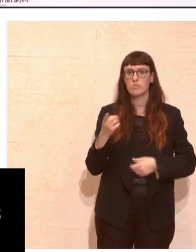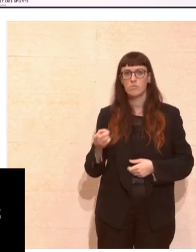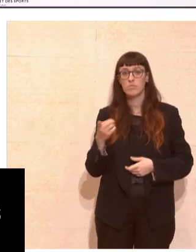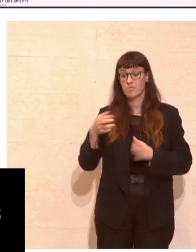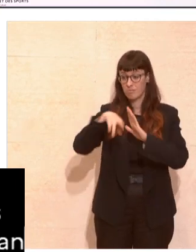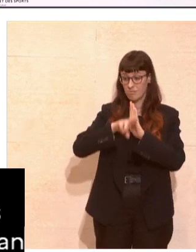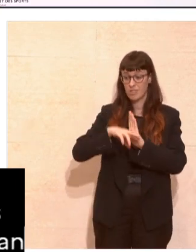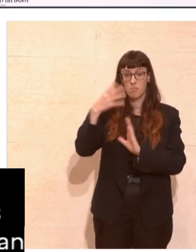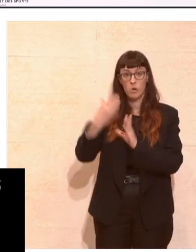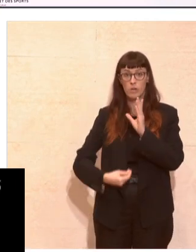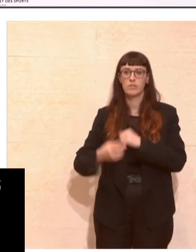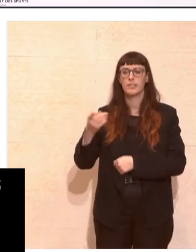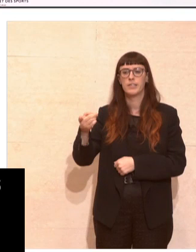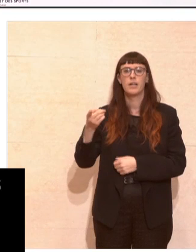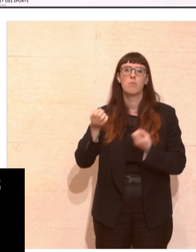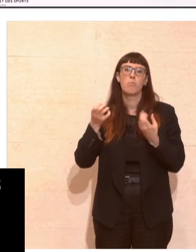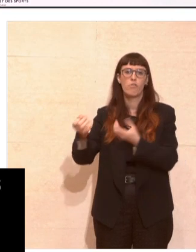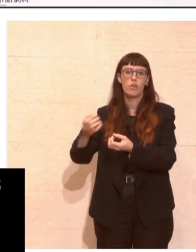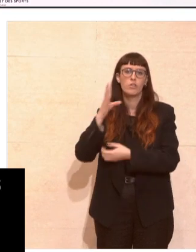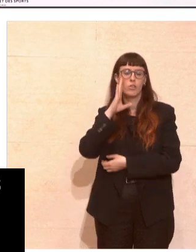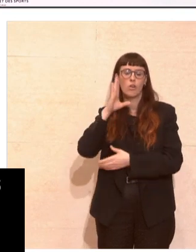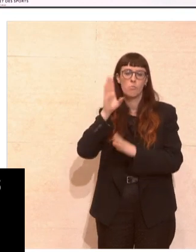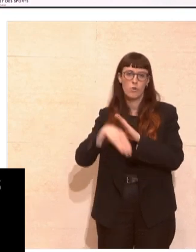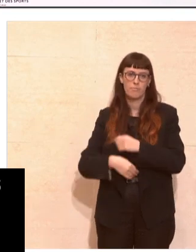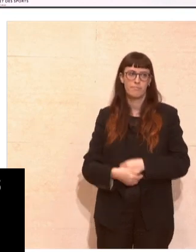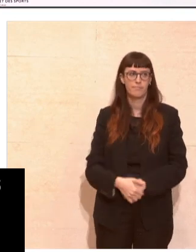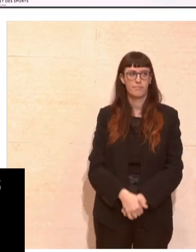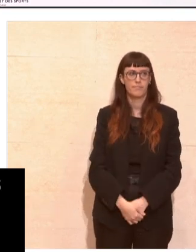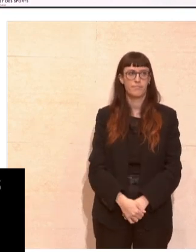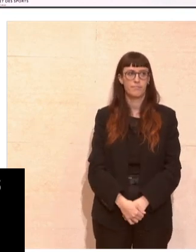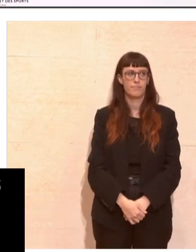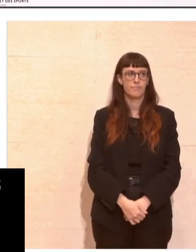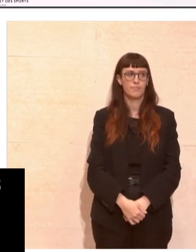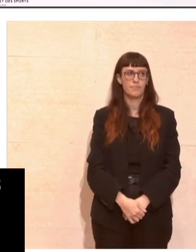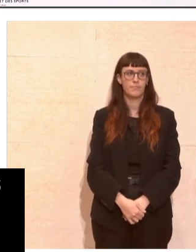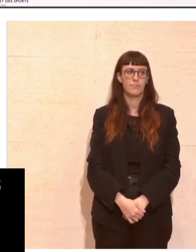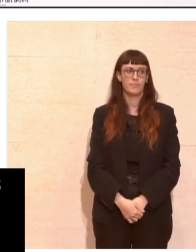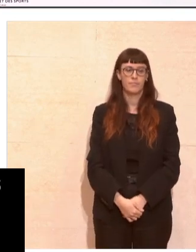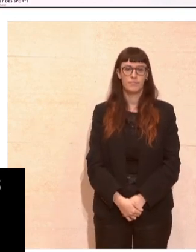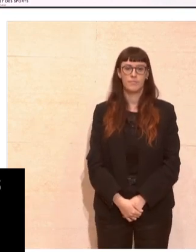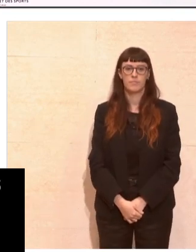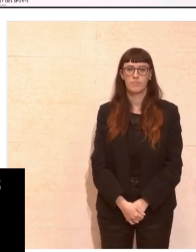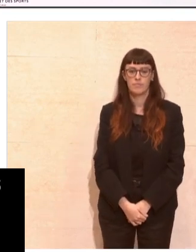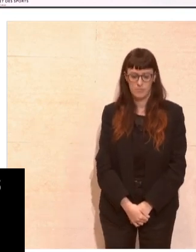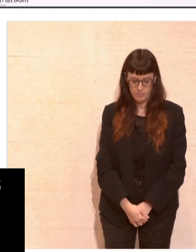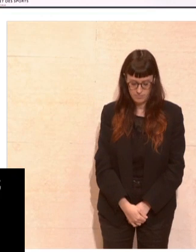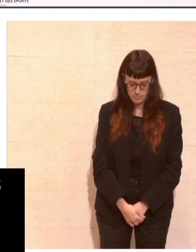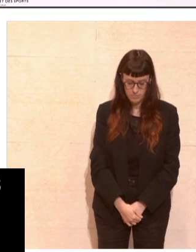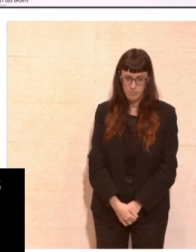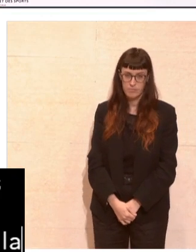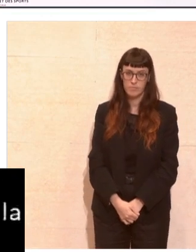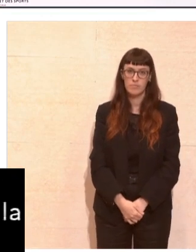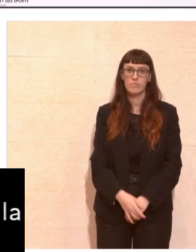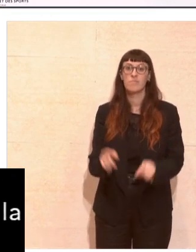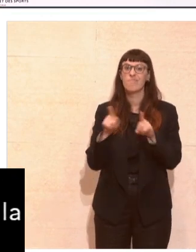coucher va affecter aussi la durée de sommeil. On peut implémenter aussi... Le manque de